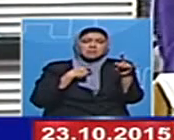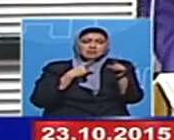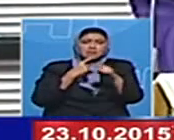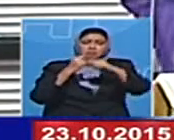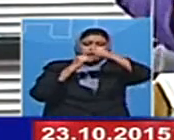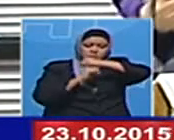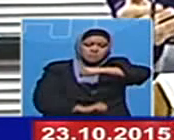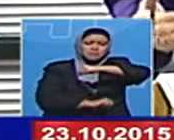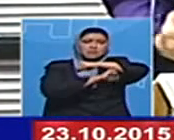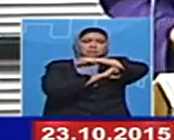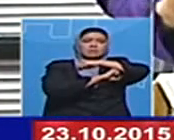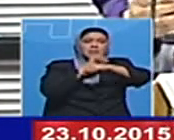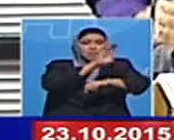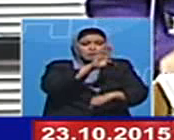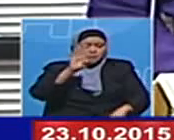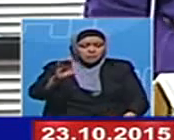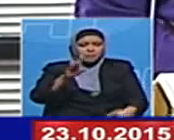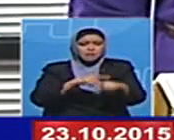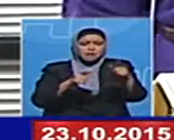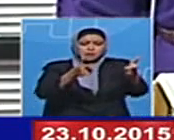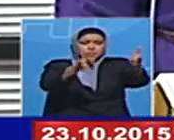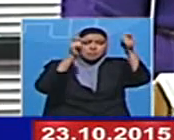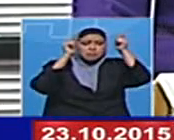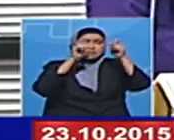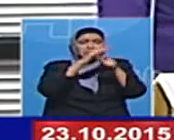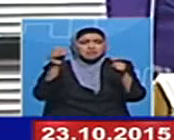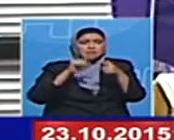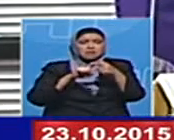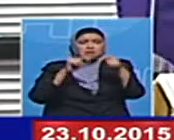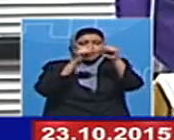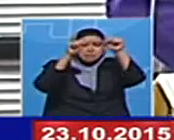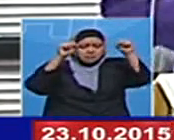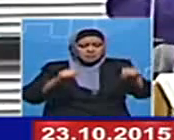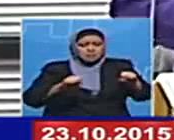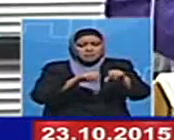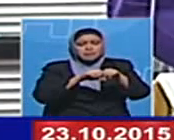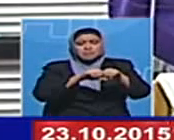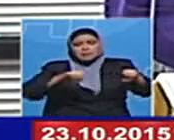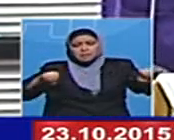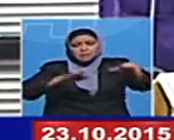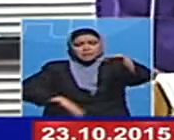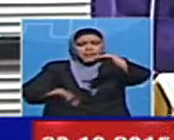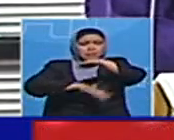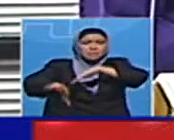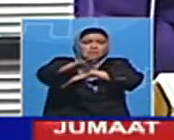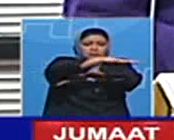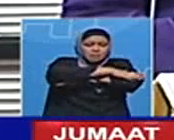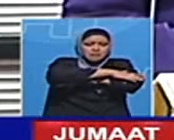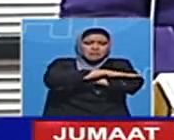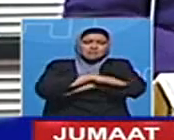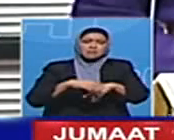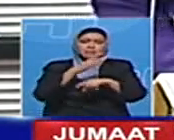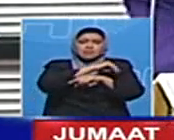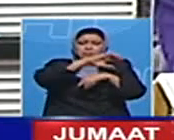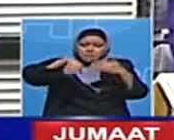infrastructure jalur lebar berkelajuan tinggi dan sistem kabel Dasar Laut selain itu 250 juta